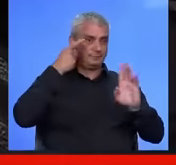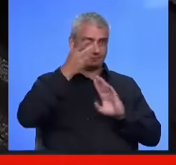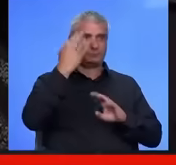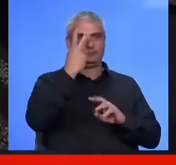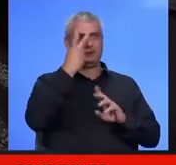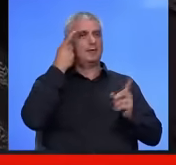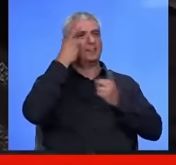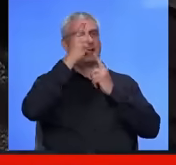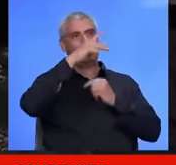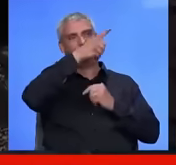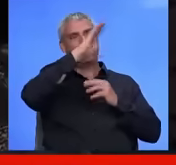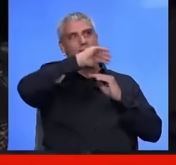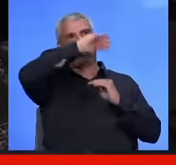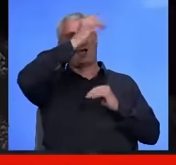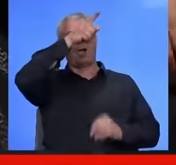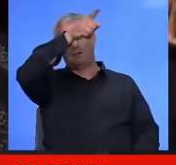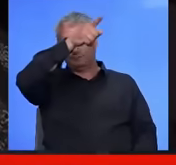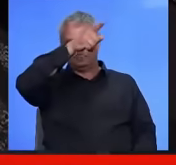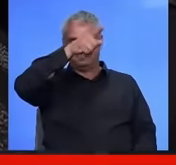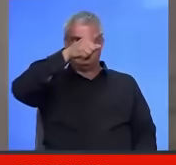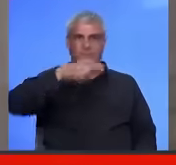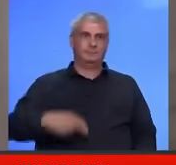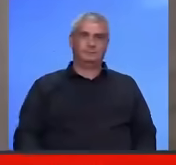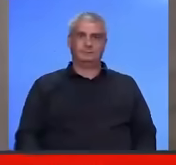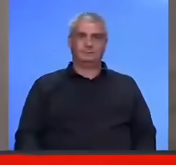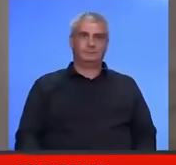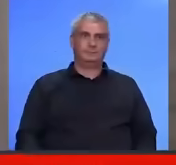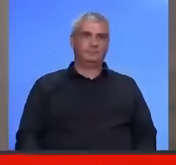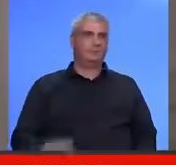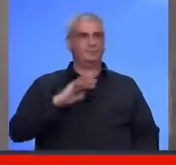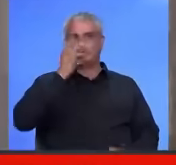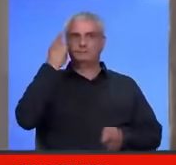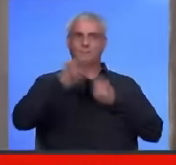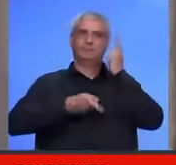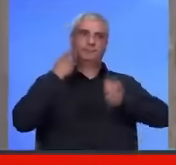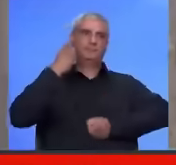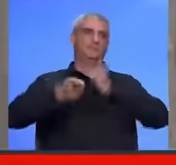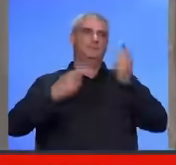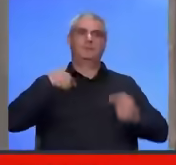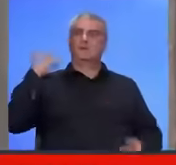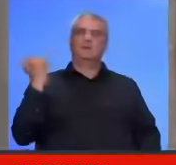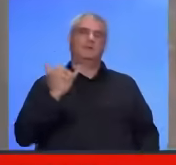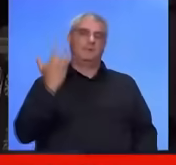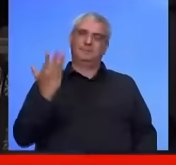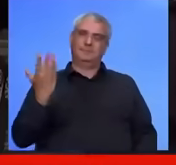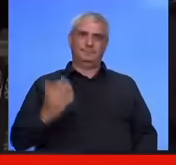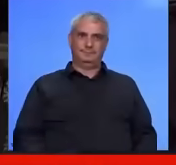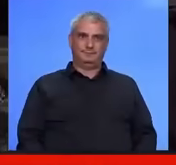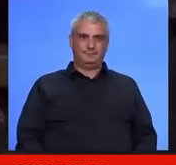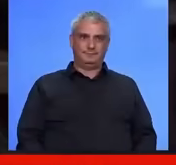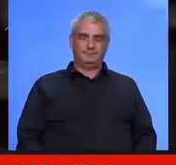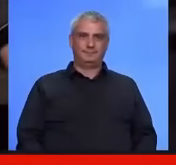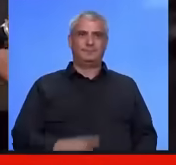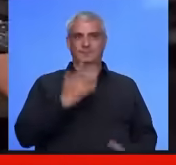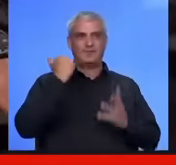שתי טילים פה על ההר. ההר הסופג הטילים שלנו מאז ומתמיד. והייתה